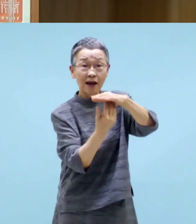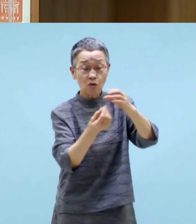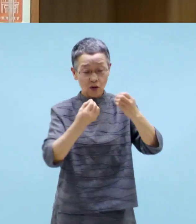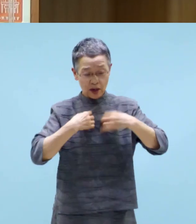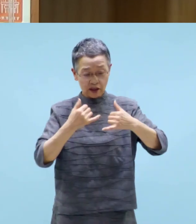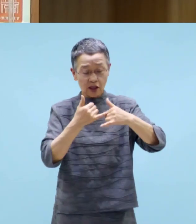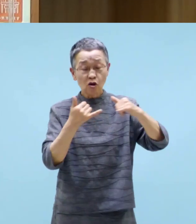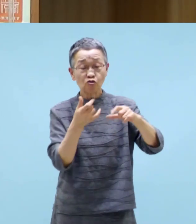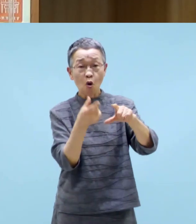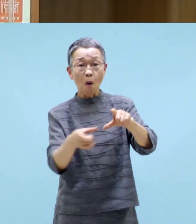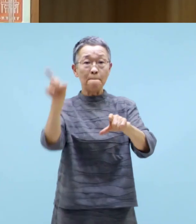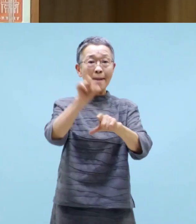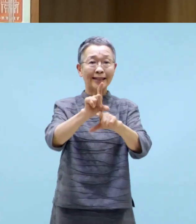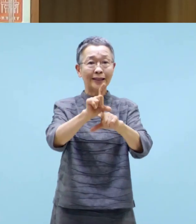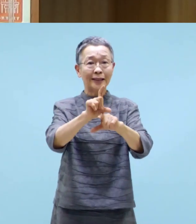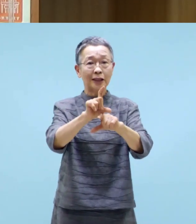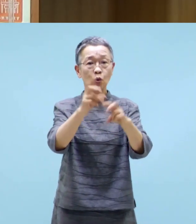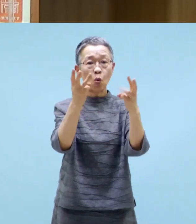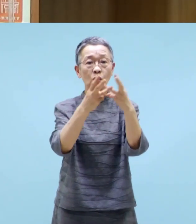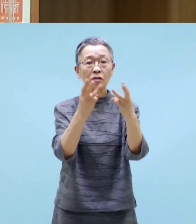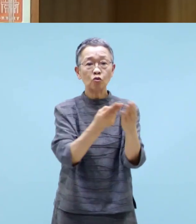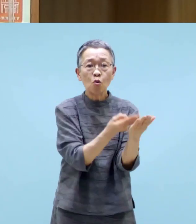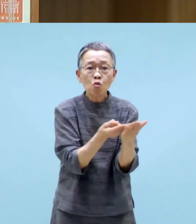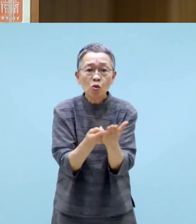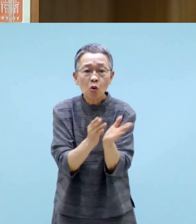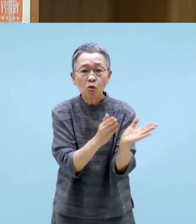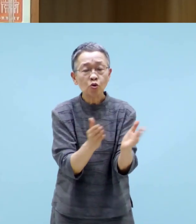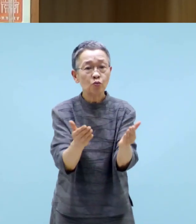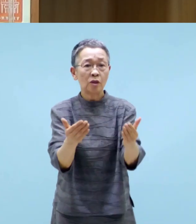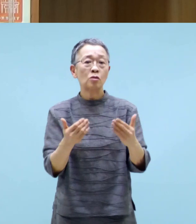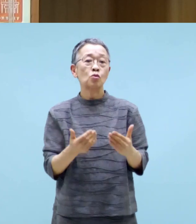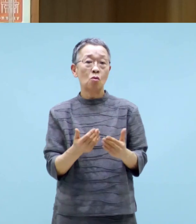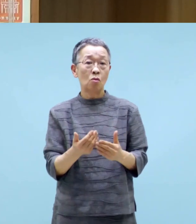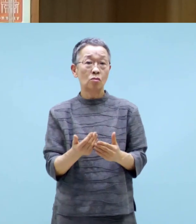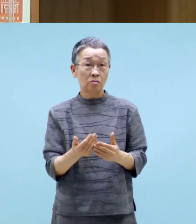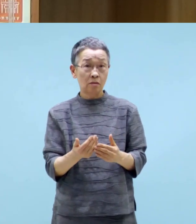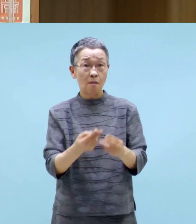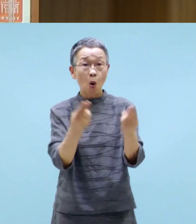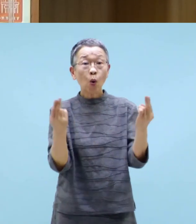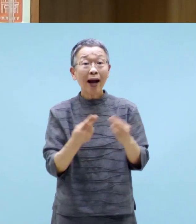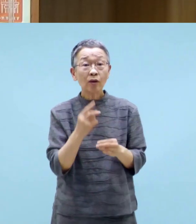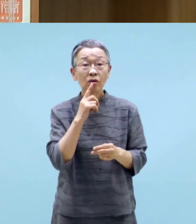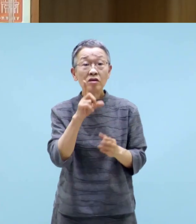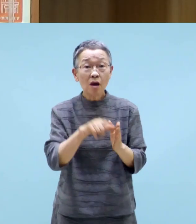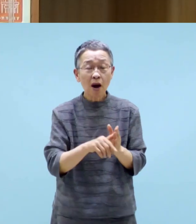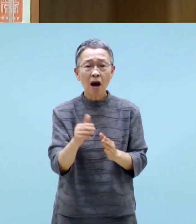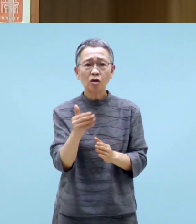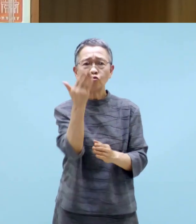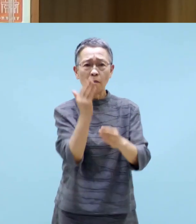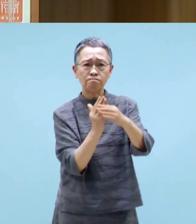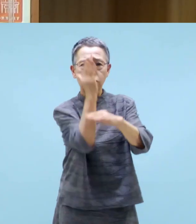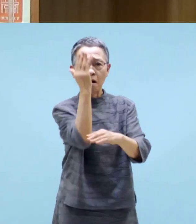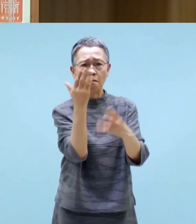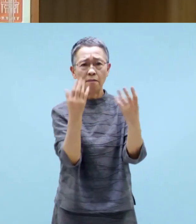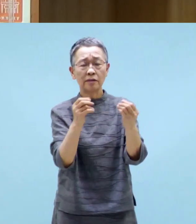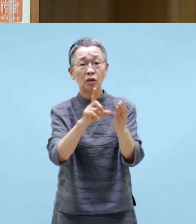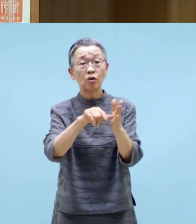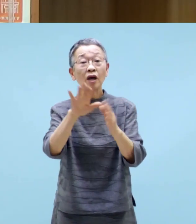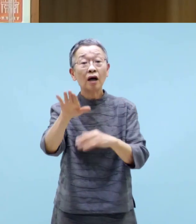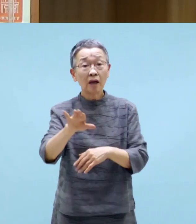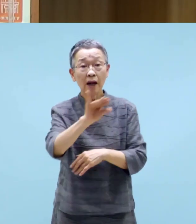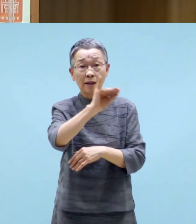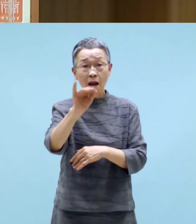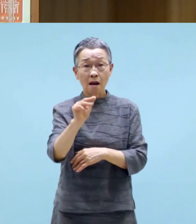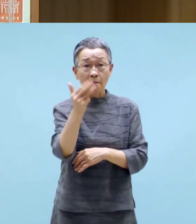倍ですね。例えば北海道で言えば、900を超えた時期がありました。ですから1800ってなると収ま